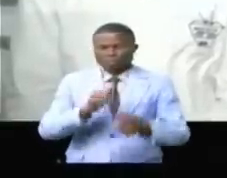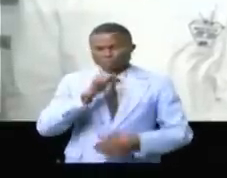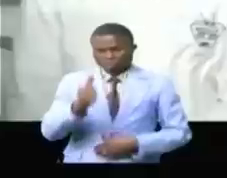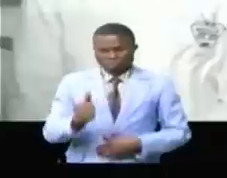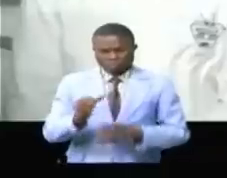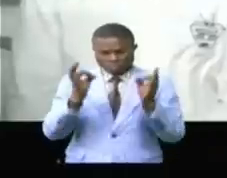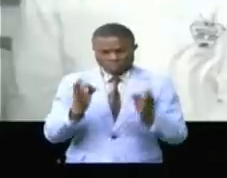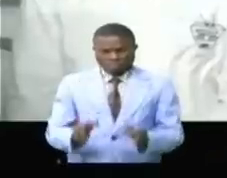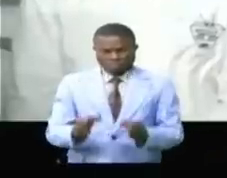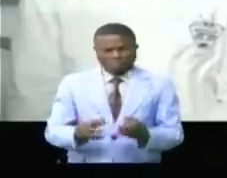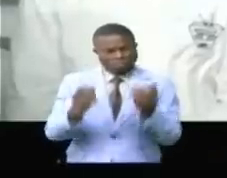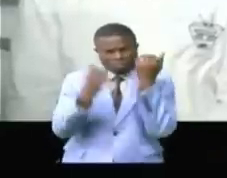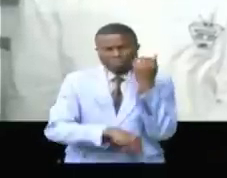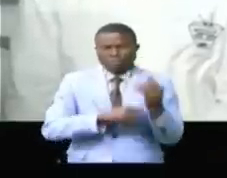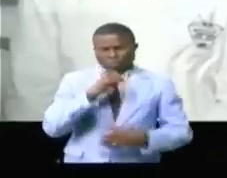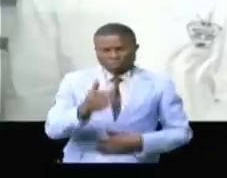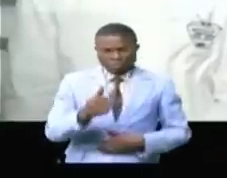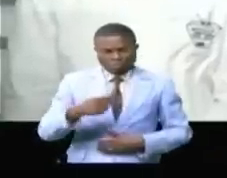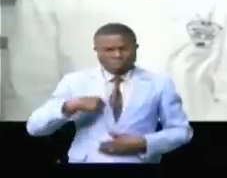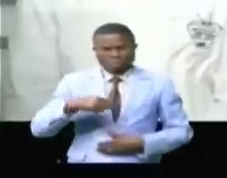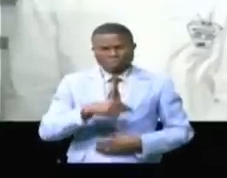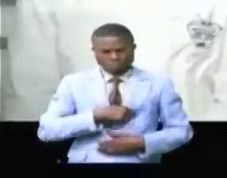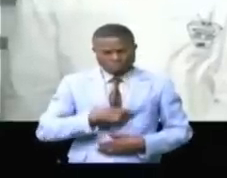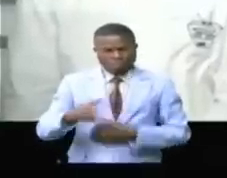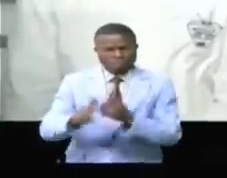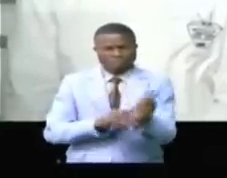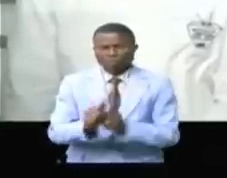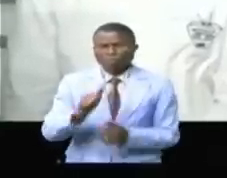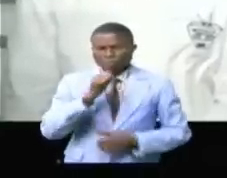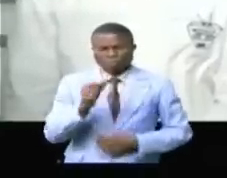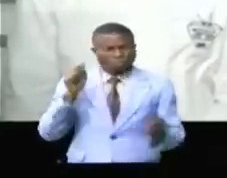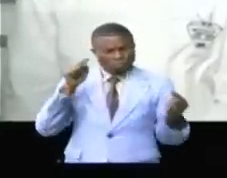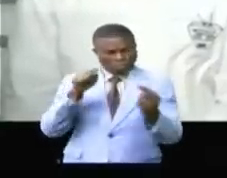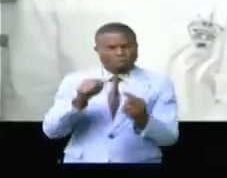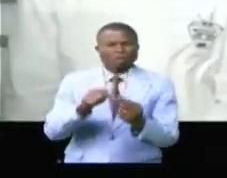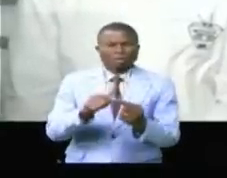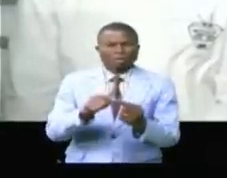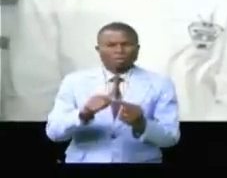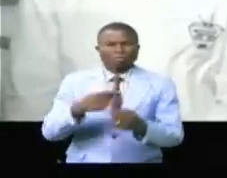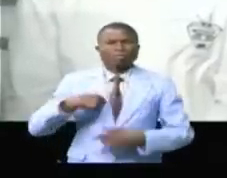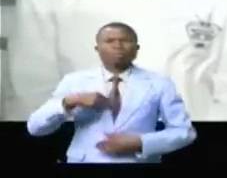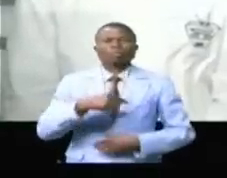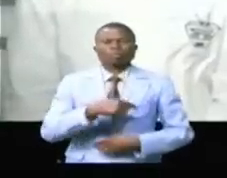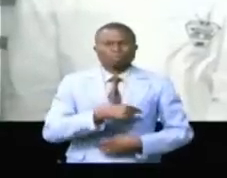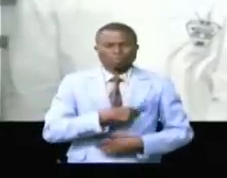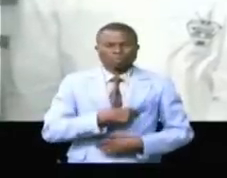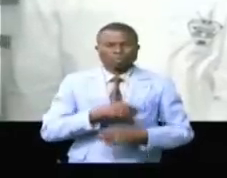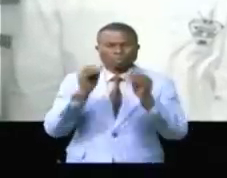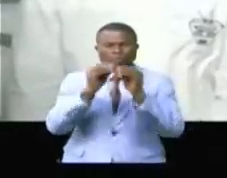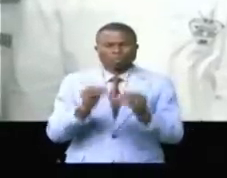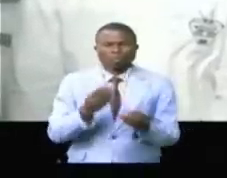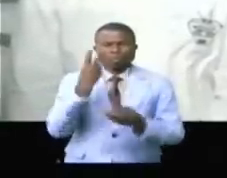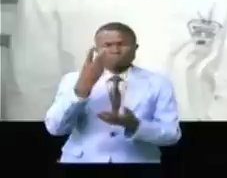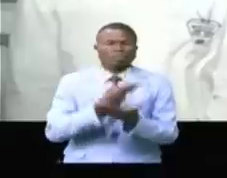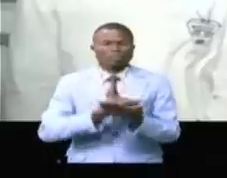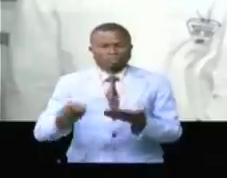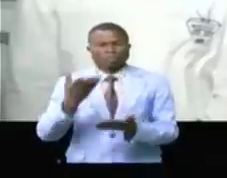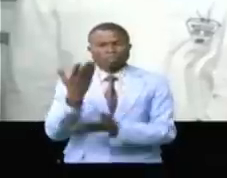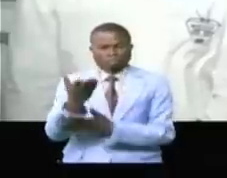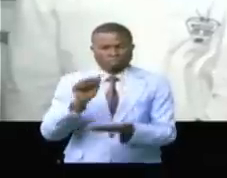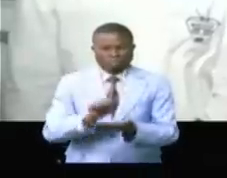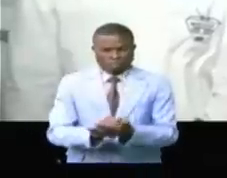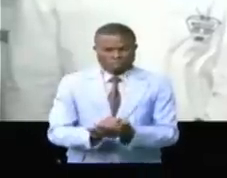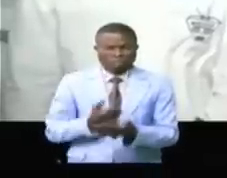il n'y aura pas de pénalité, où on ne va pas immobiliser les véhicules, jusqu'à ce que nous allons totaliser les 2 semaines que nous avons demandées. Donc,